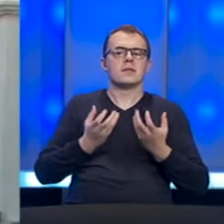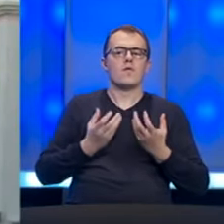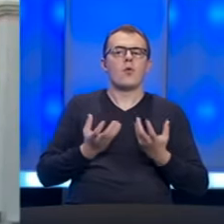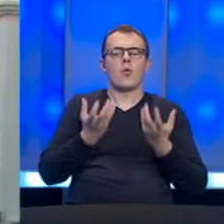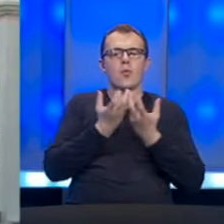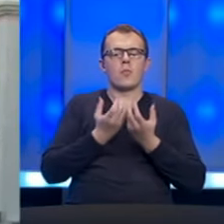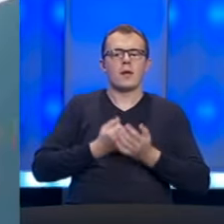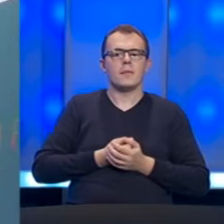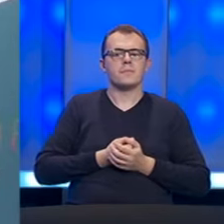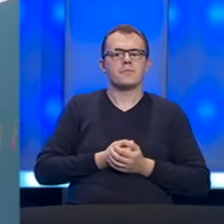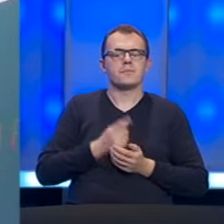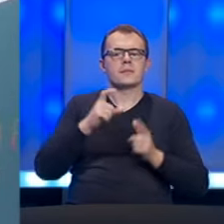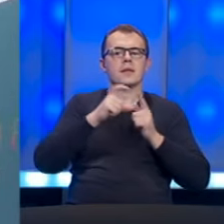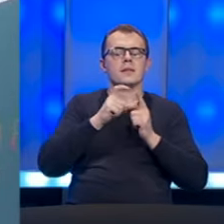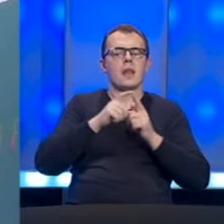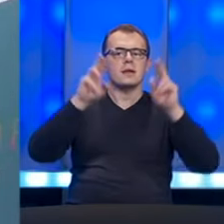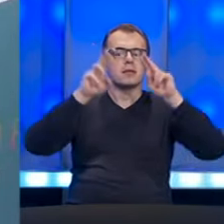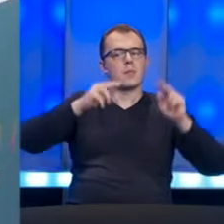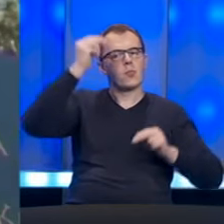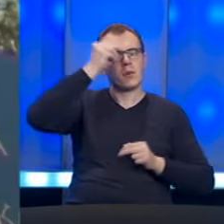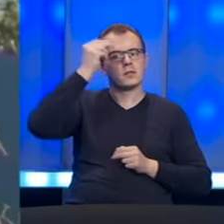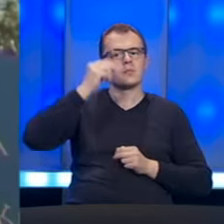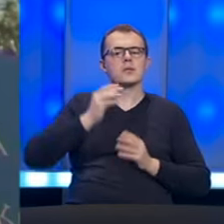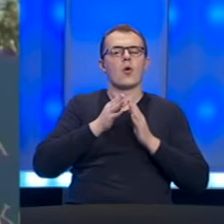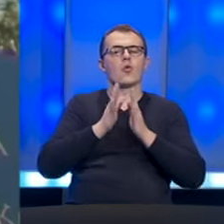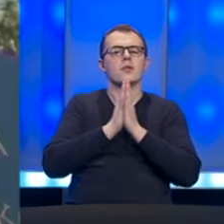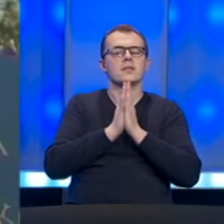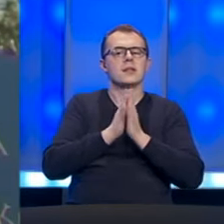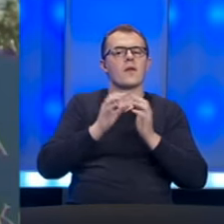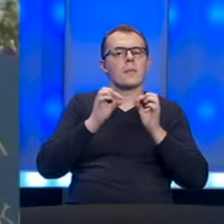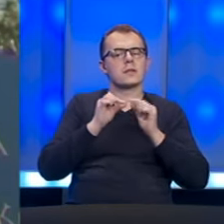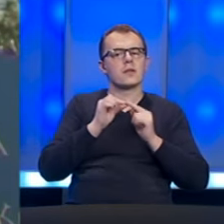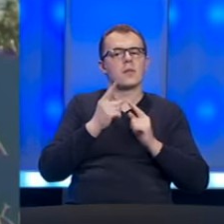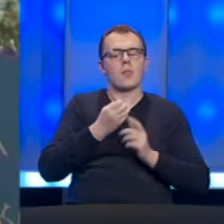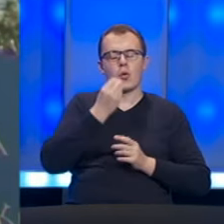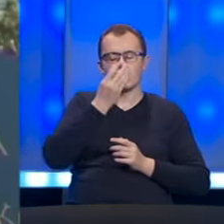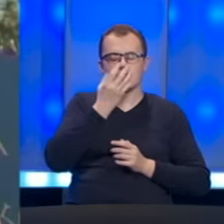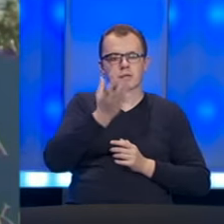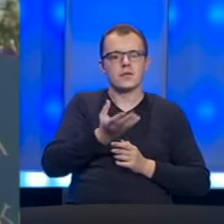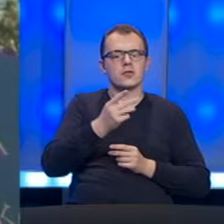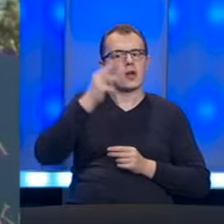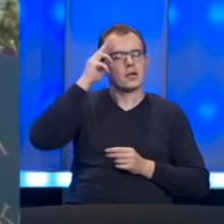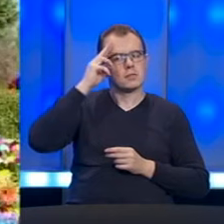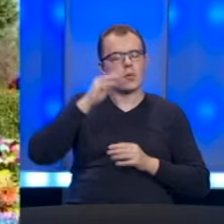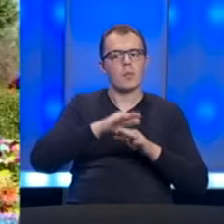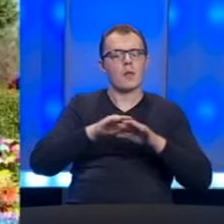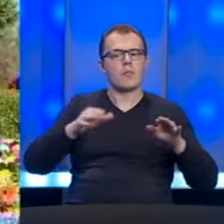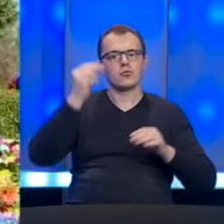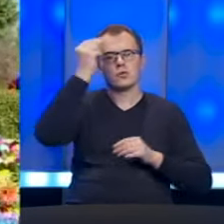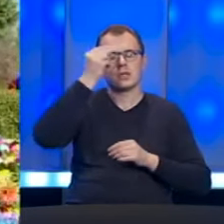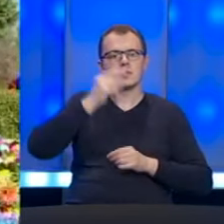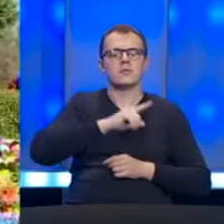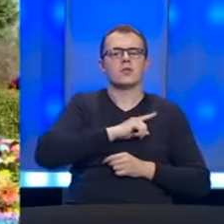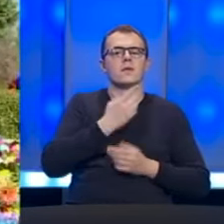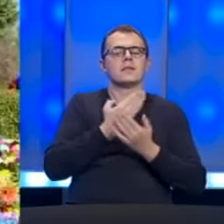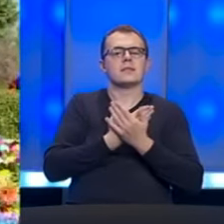okupljanja. Najuža delegacija Republike Srpske kod crkve Presvete Bogorodice položit će vijenac na spomen ploču srpskim žrtvama